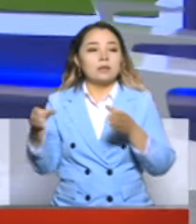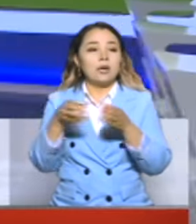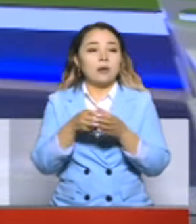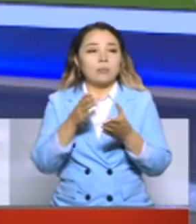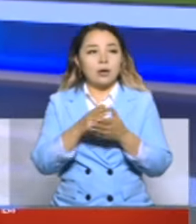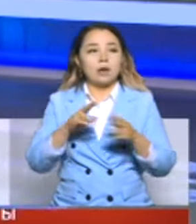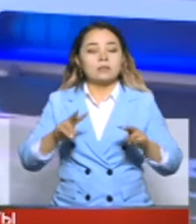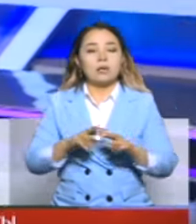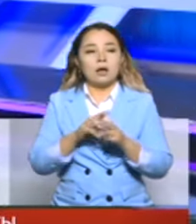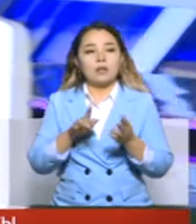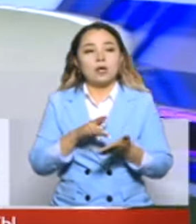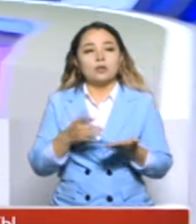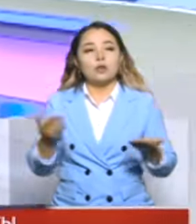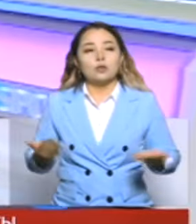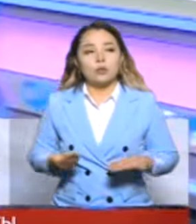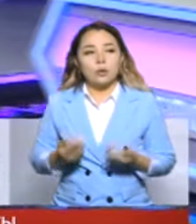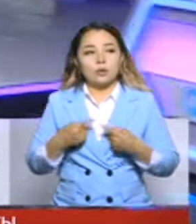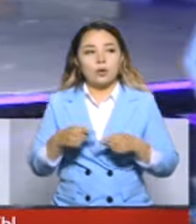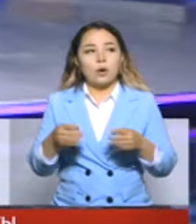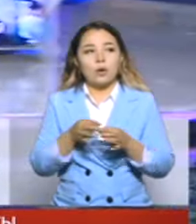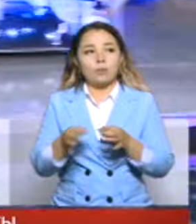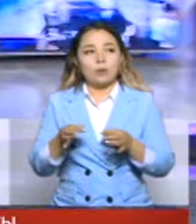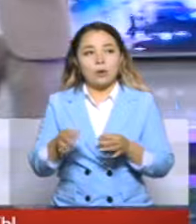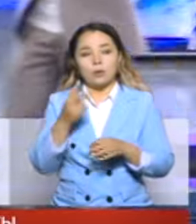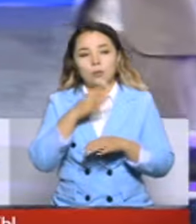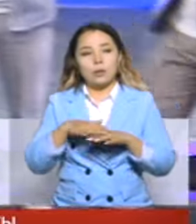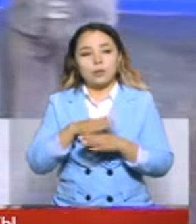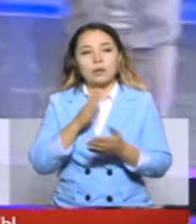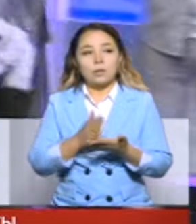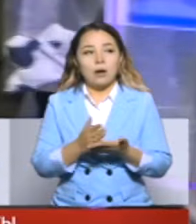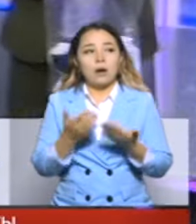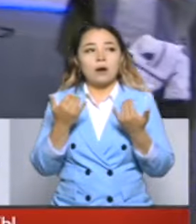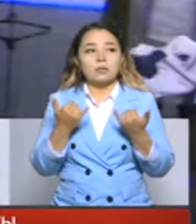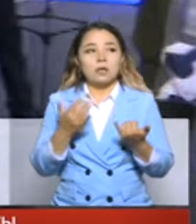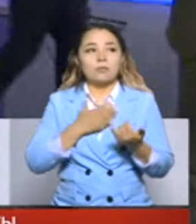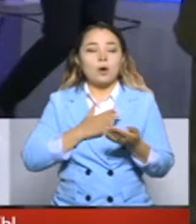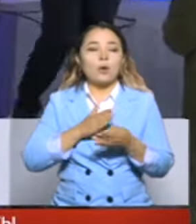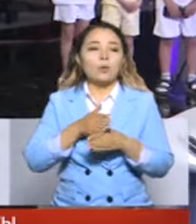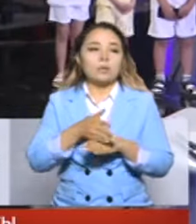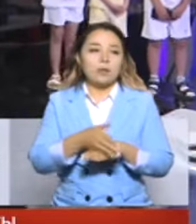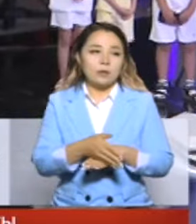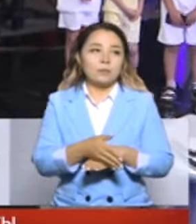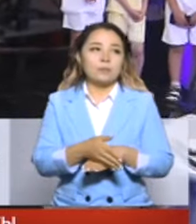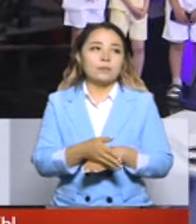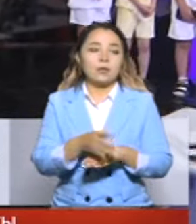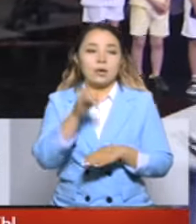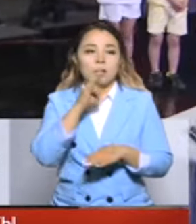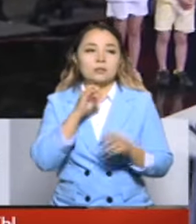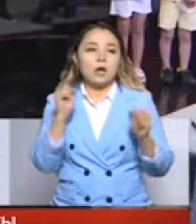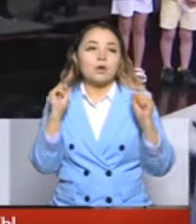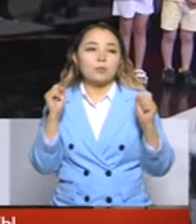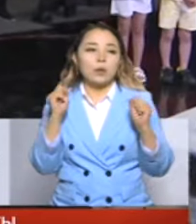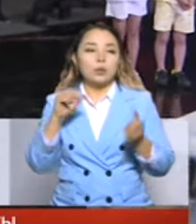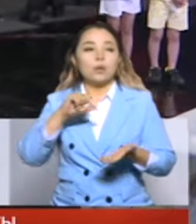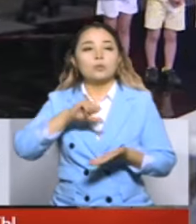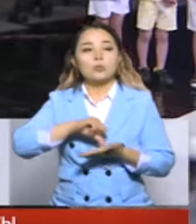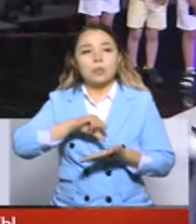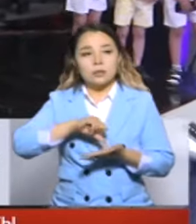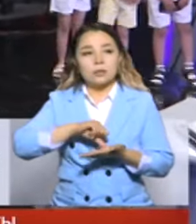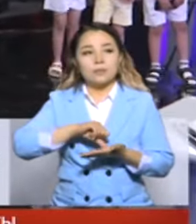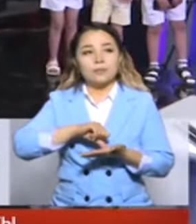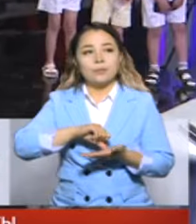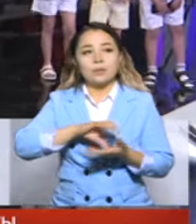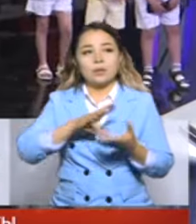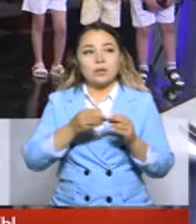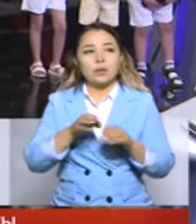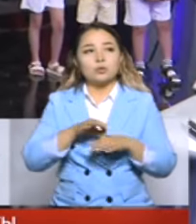Көпшілігі Астана тұрғыны, арасында өзге облыстан келген көрермендер де бар. Қазір біздің қонақтарымыз Қазспорт телеарнасының студиясында